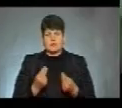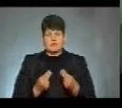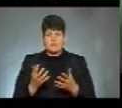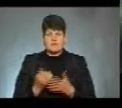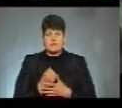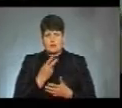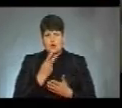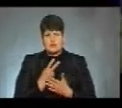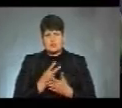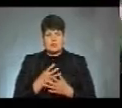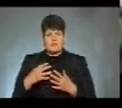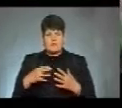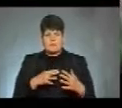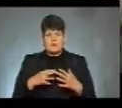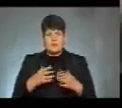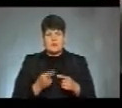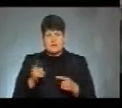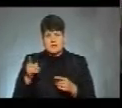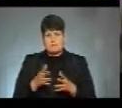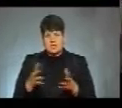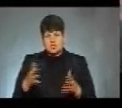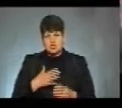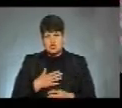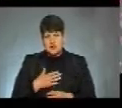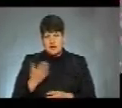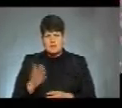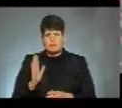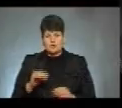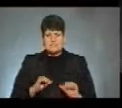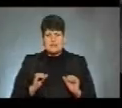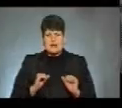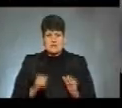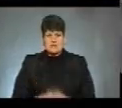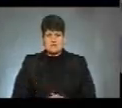бій, але насправді їх трошки більше, ніж нас. То, ну, будемо старатися.